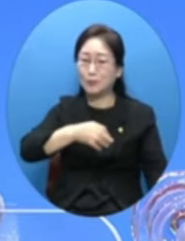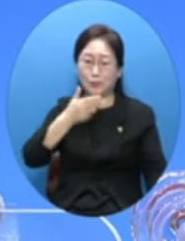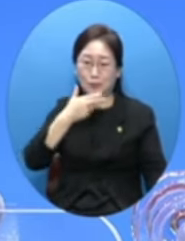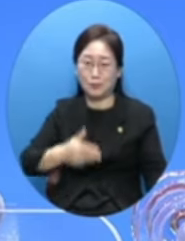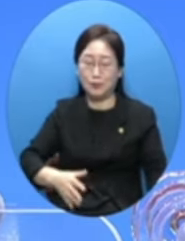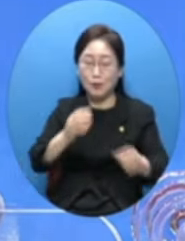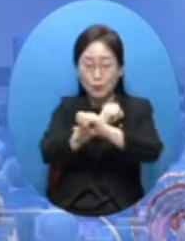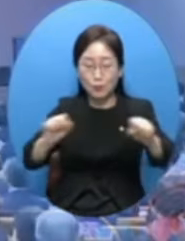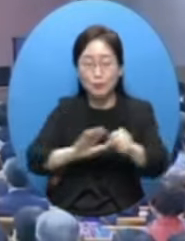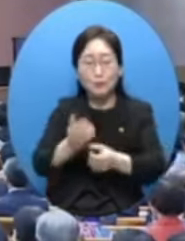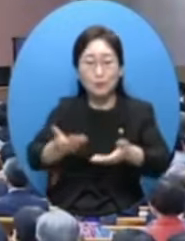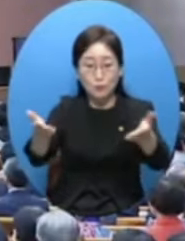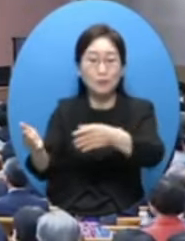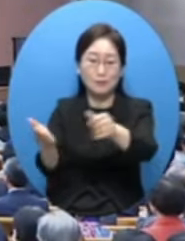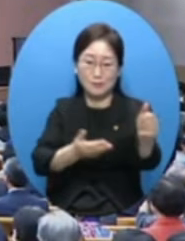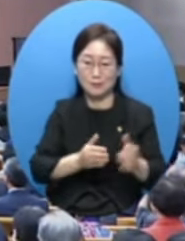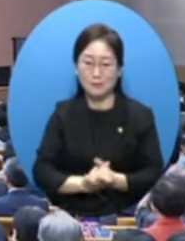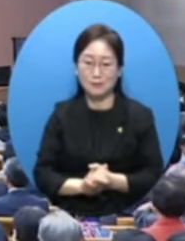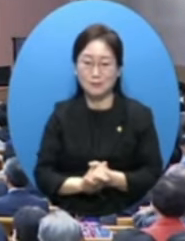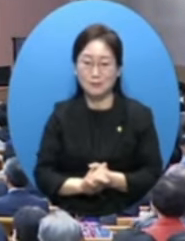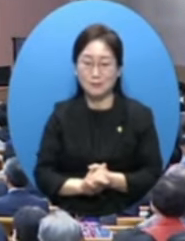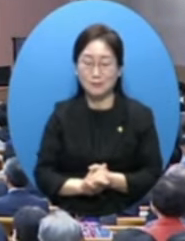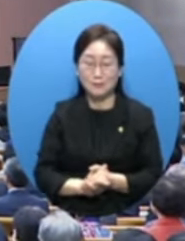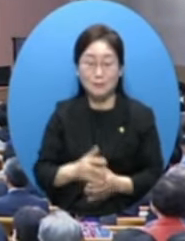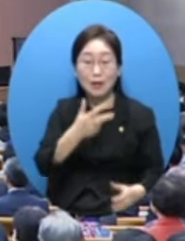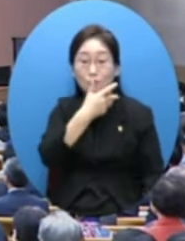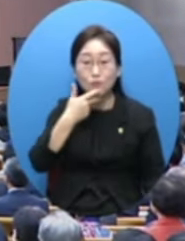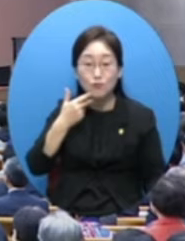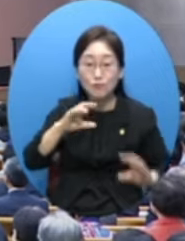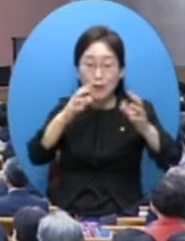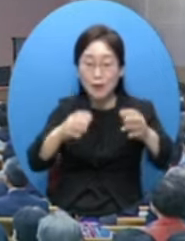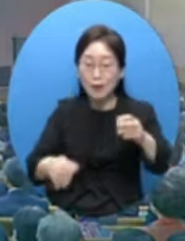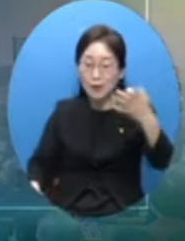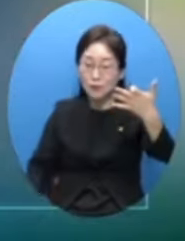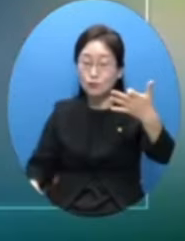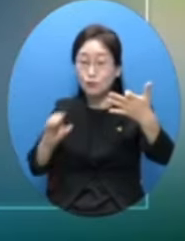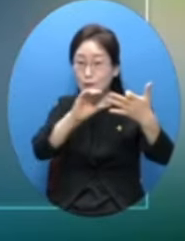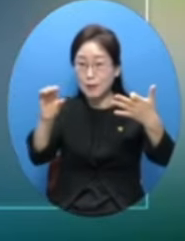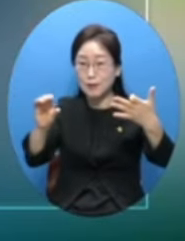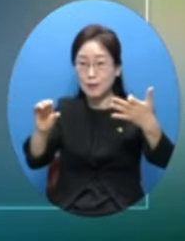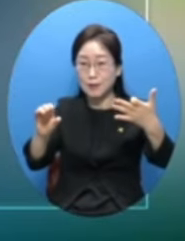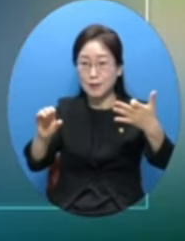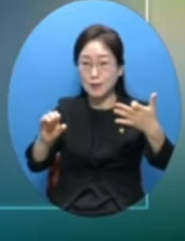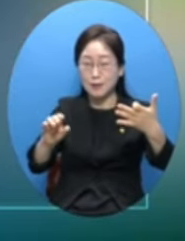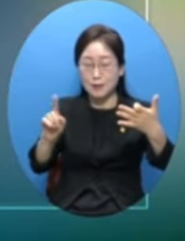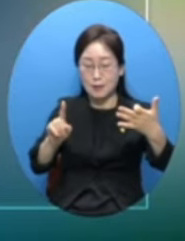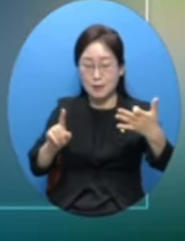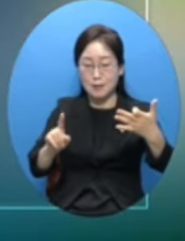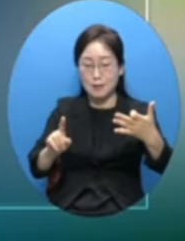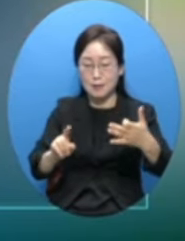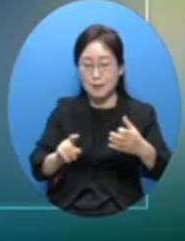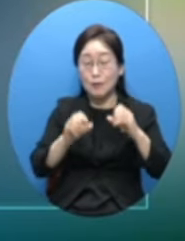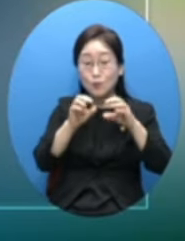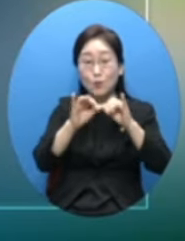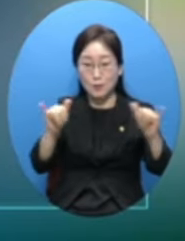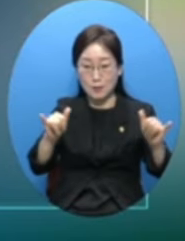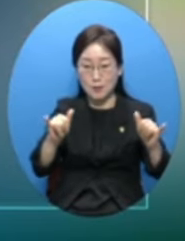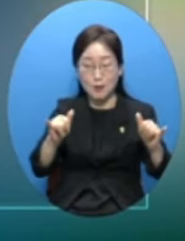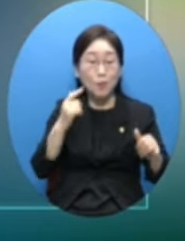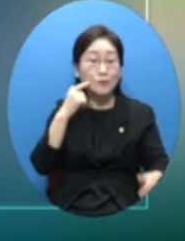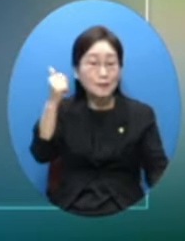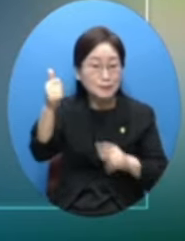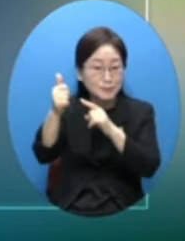살아가는 여러분 되십시오. 영국의 19세기 회중께서 사역하던 토마스 라우슨 테일러 목사님이